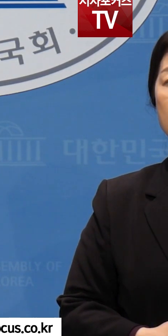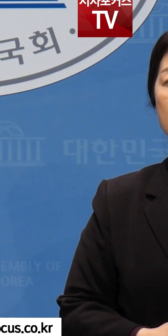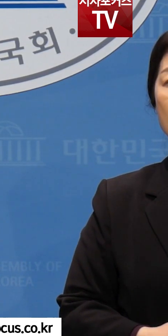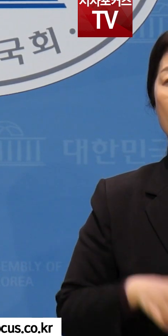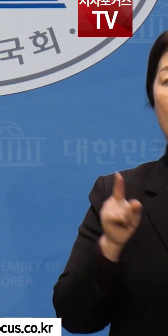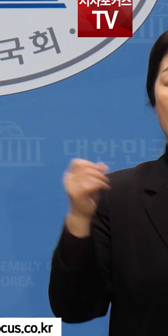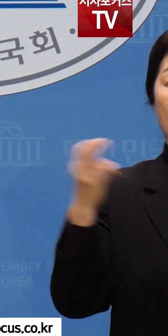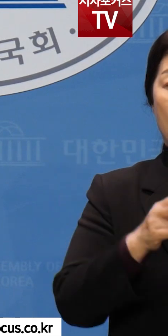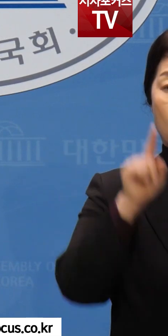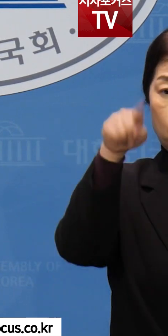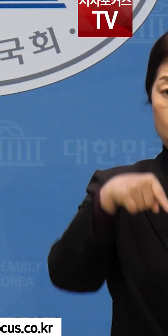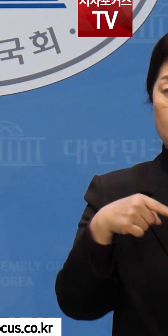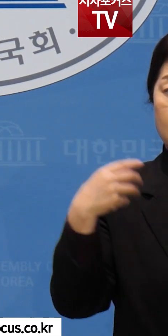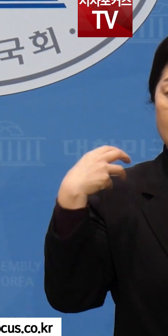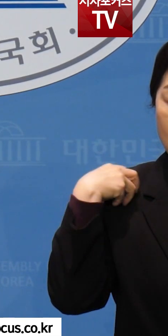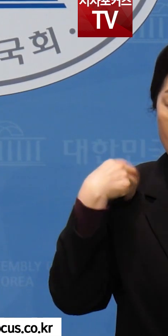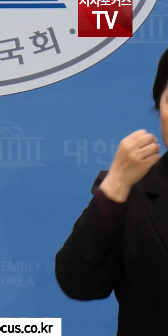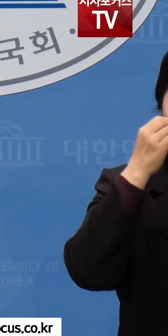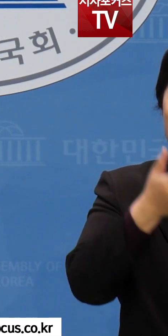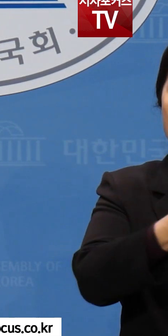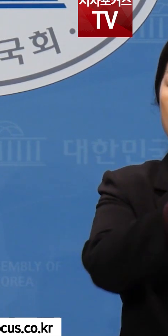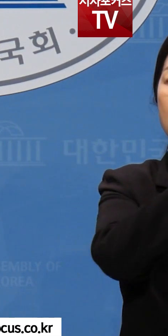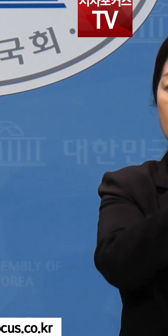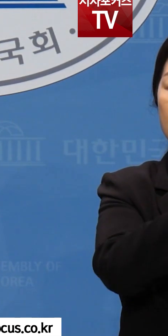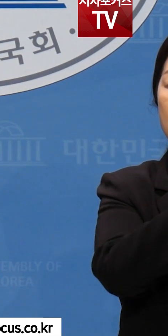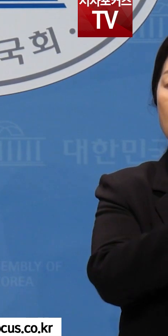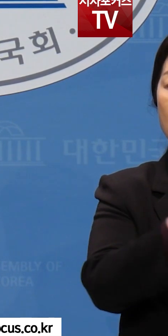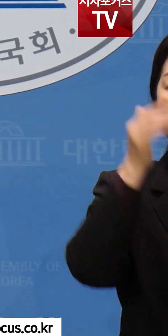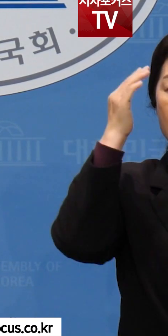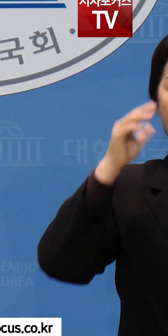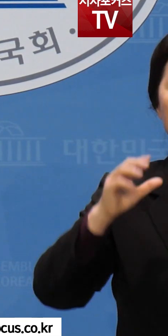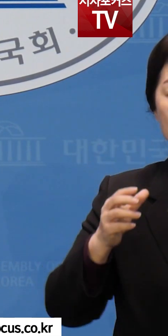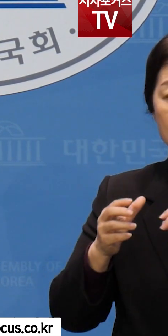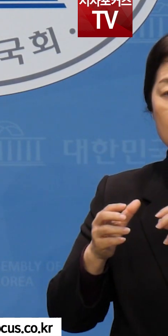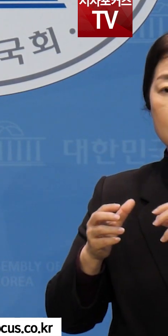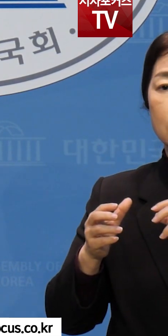여기에 우주항공청을 설립해서 우리나라